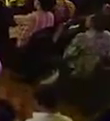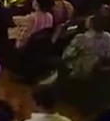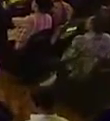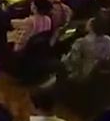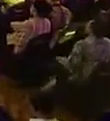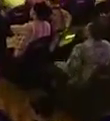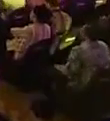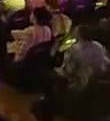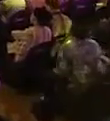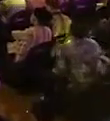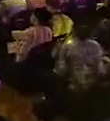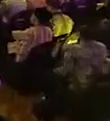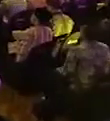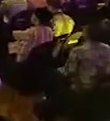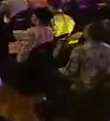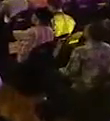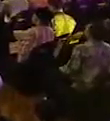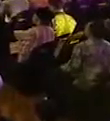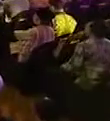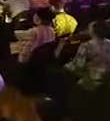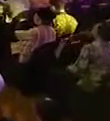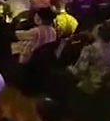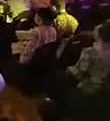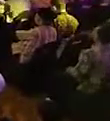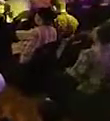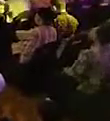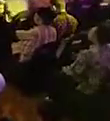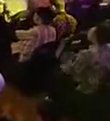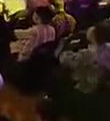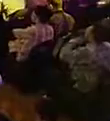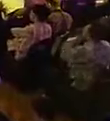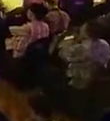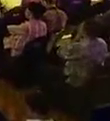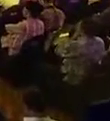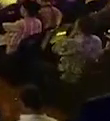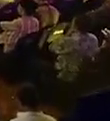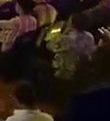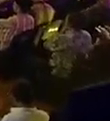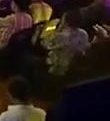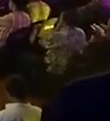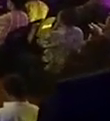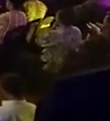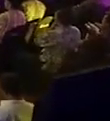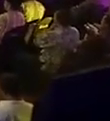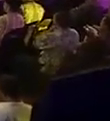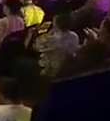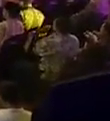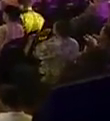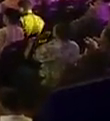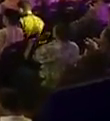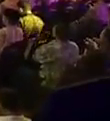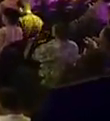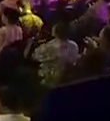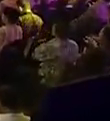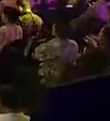pemilu 2019. Kita sambut Ketua Komisi Pemilihan Umum Republik Indonesia, Arief